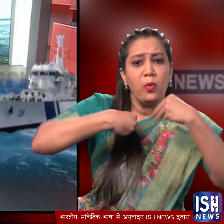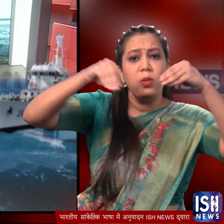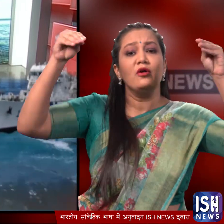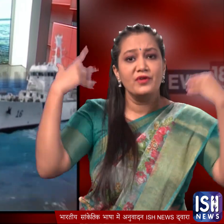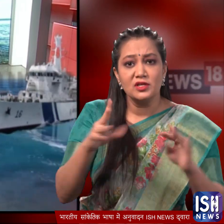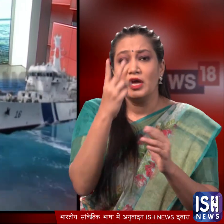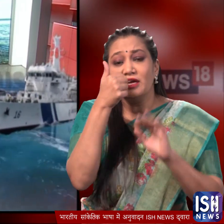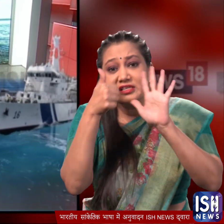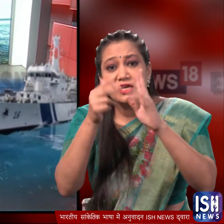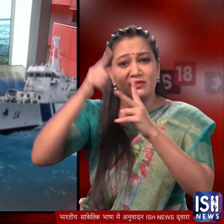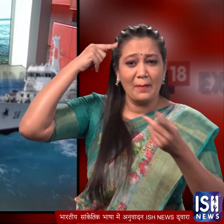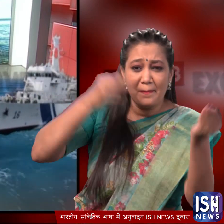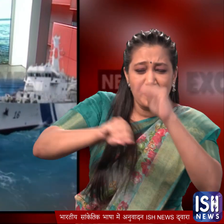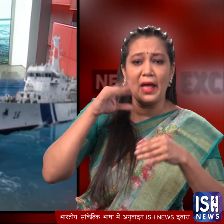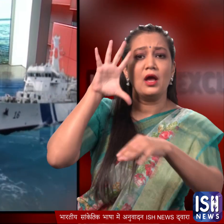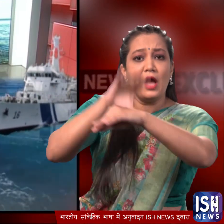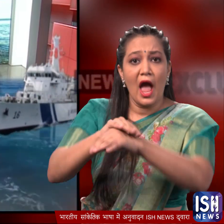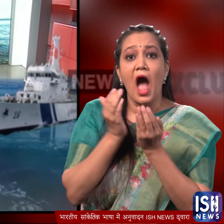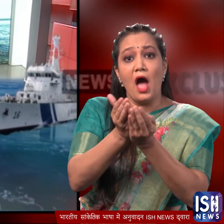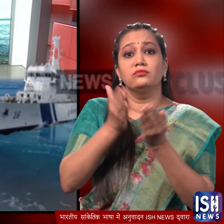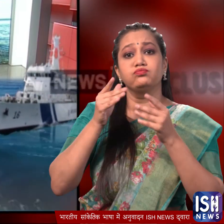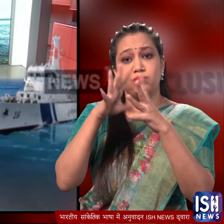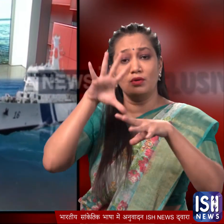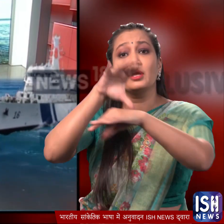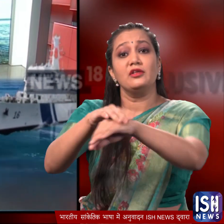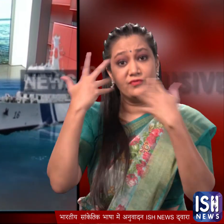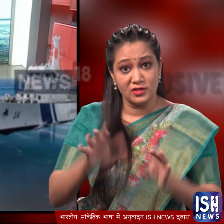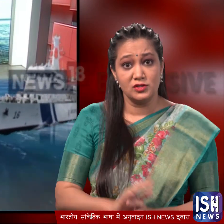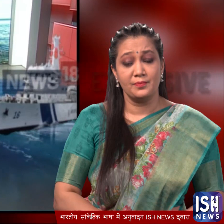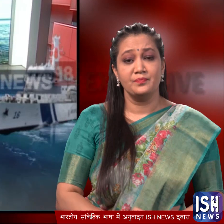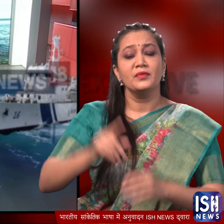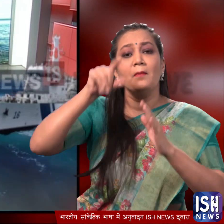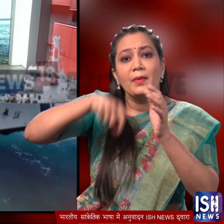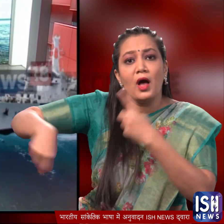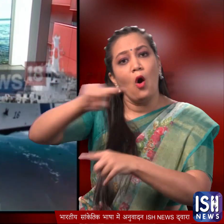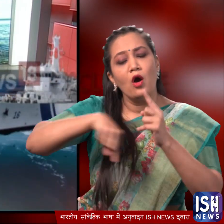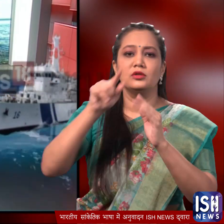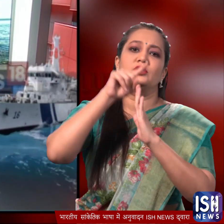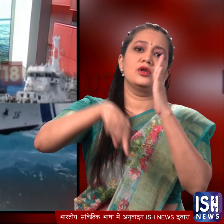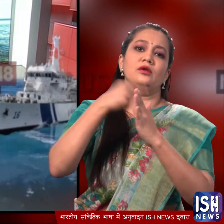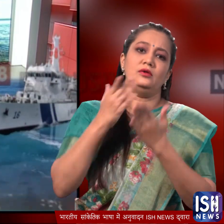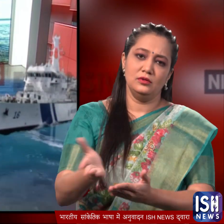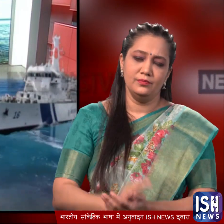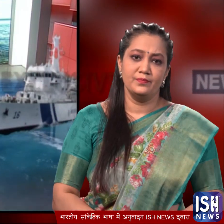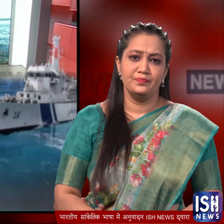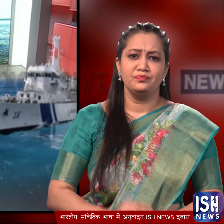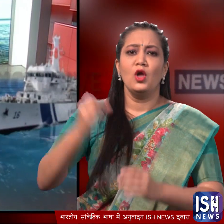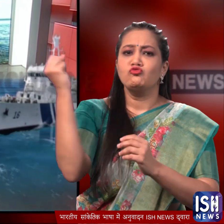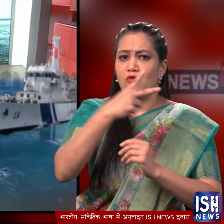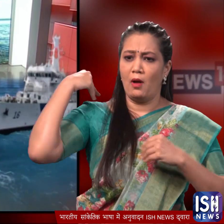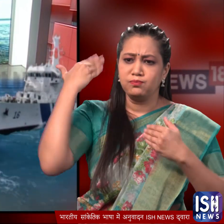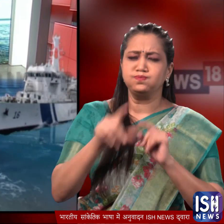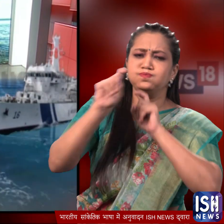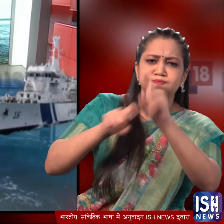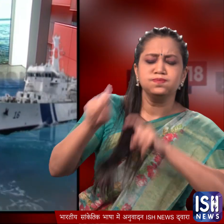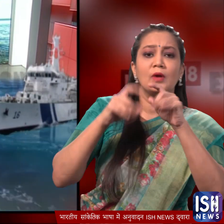खेप के साथ 6 तस्कर एनसीबी और कोस्ट गार्ड के हत्थे चढ़े थे और ये सभी लोग श्रीलंका के ही रहने वाले थे जिनसे पिछले 2